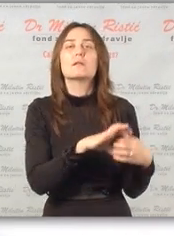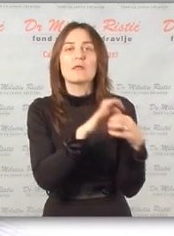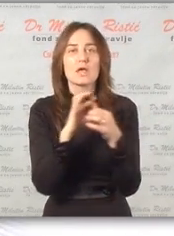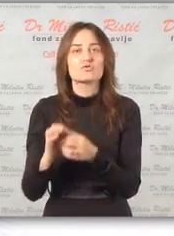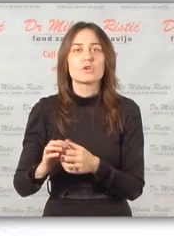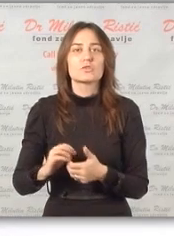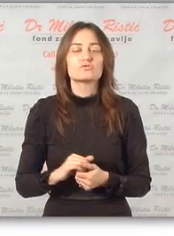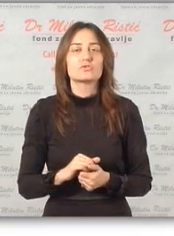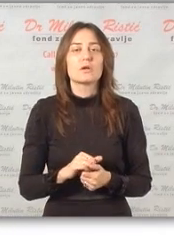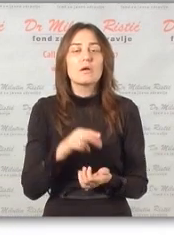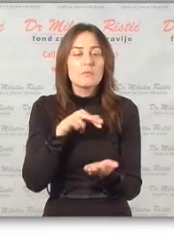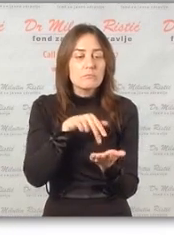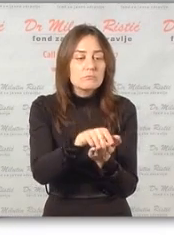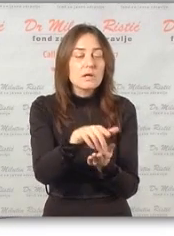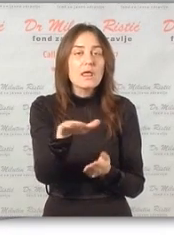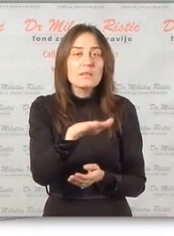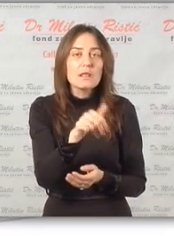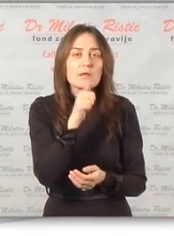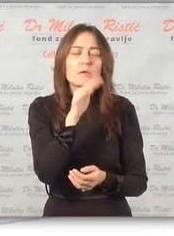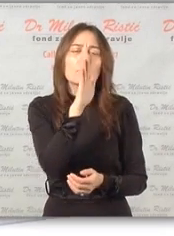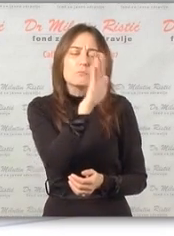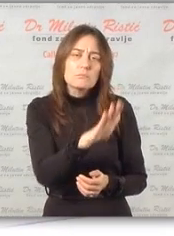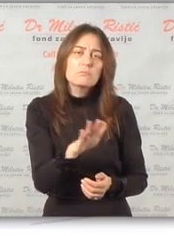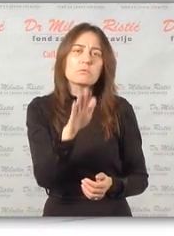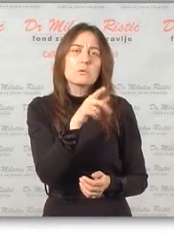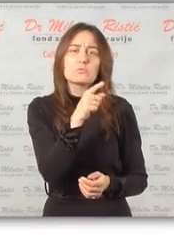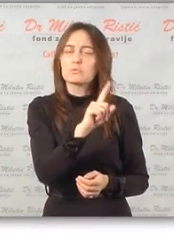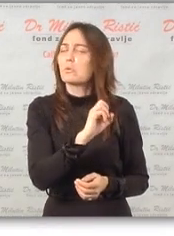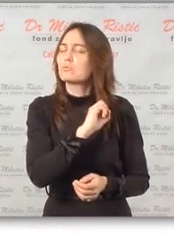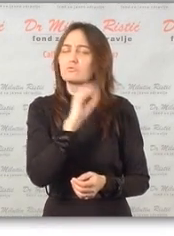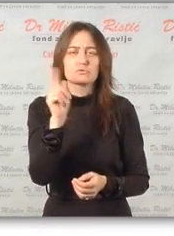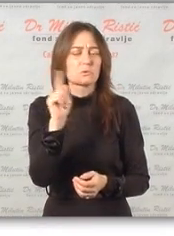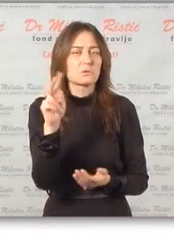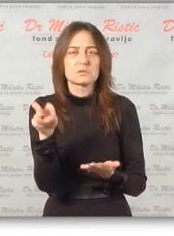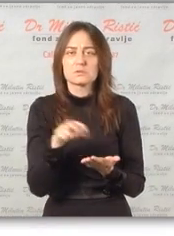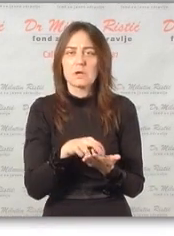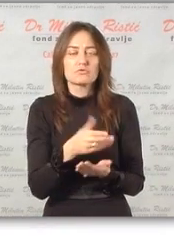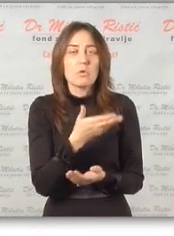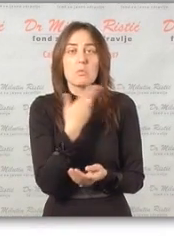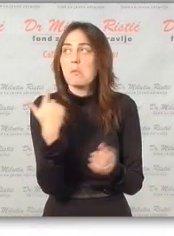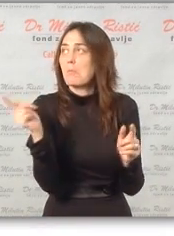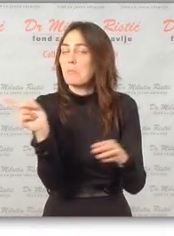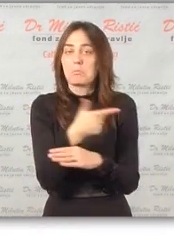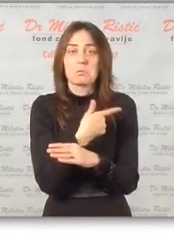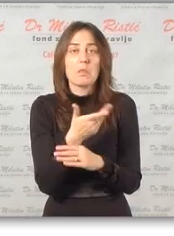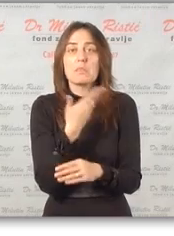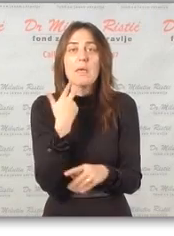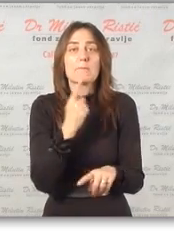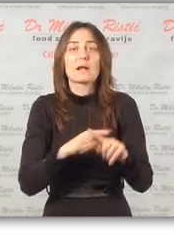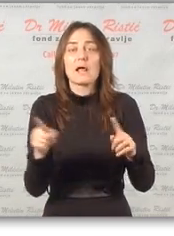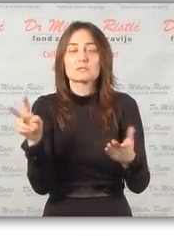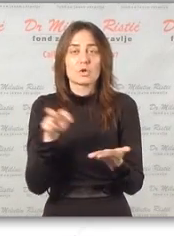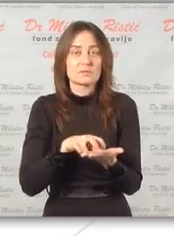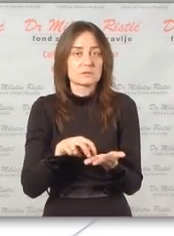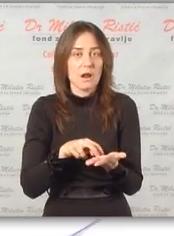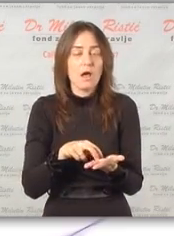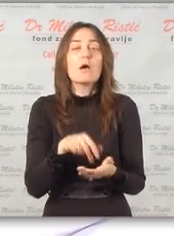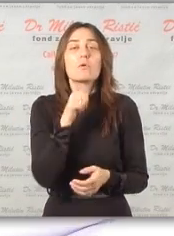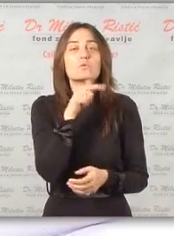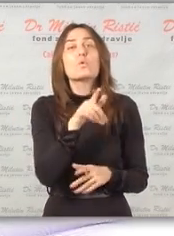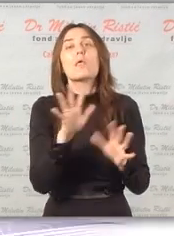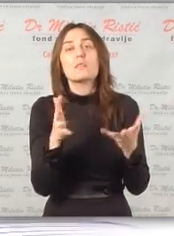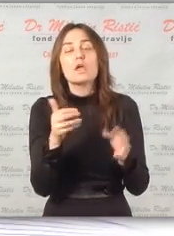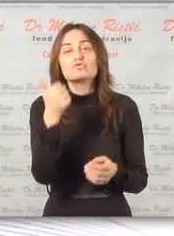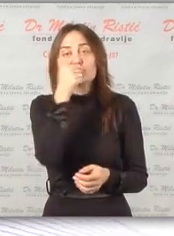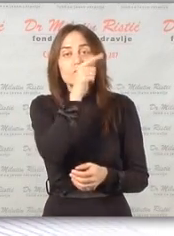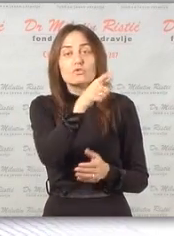situacijama roditelji najčešće prilaze detetu i teše ga da to nije ništa strašno, da tu nema ničega, da nema razloga da